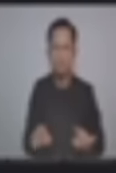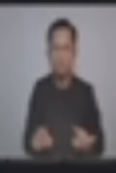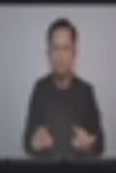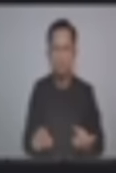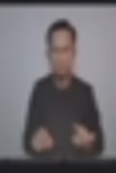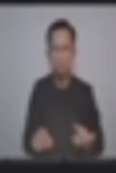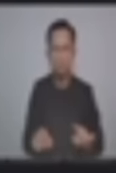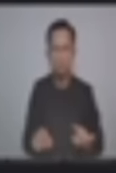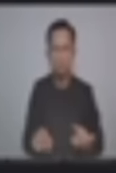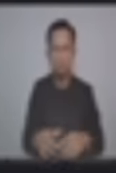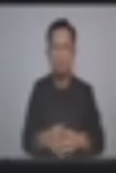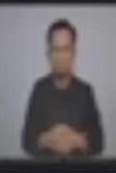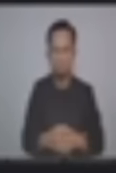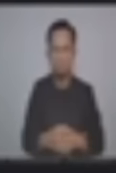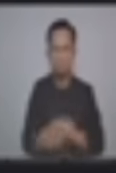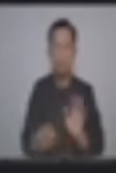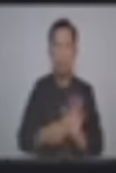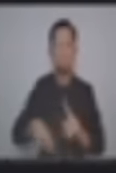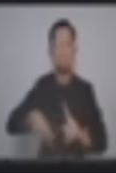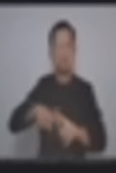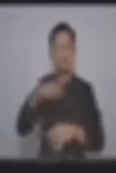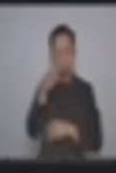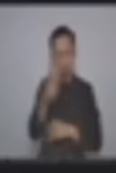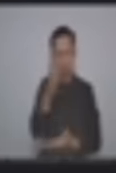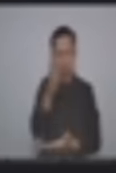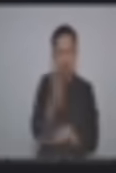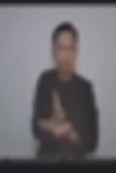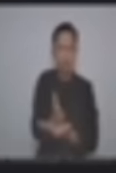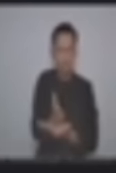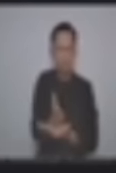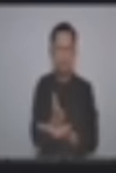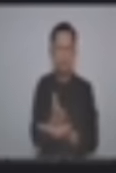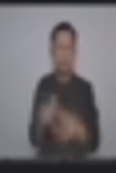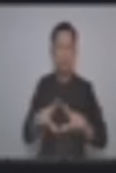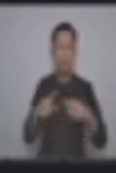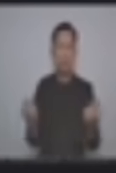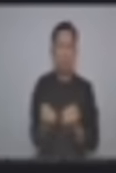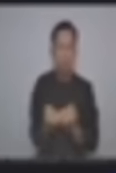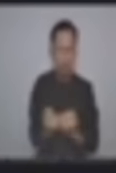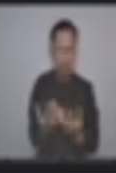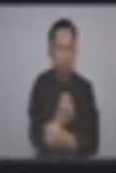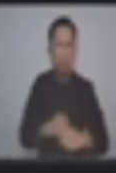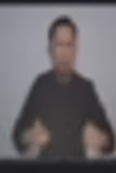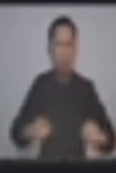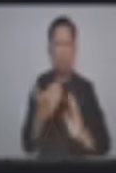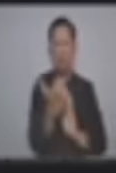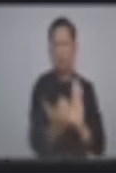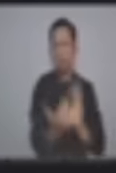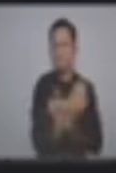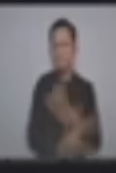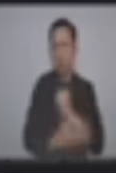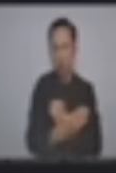pendirian di atas mahkamah perlu menegaskan sebagai lembaga yang memiliki kewenangan konstitusional untuk memutus